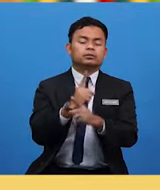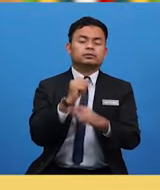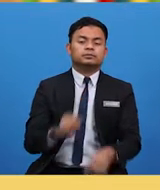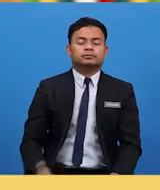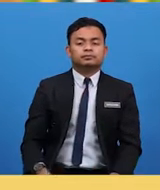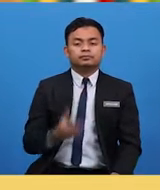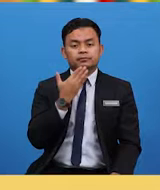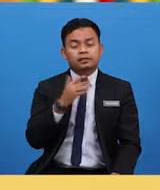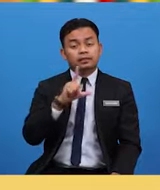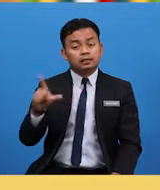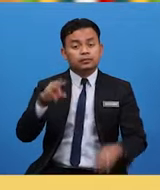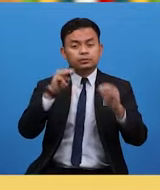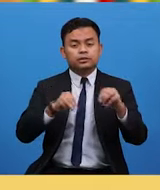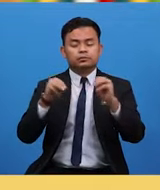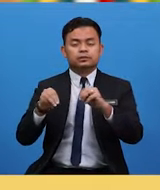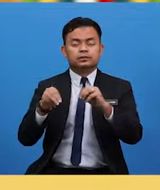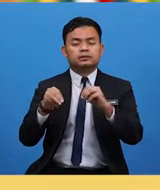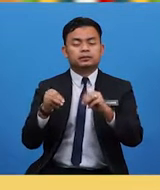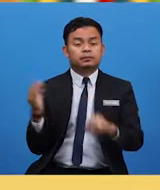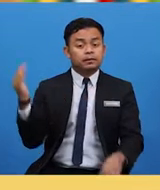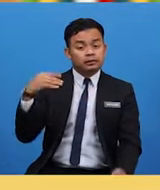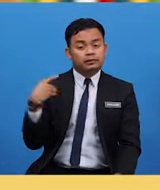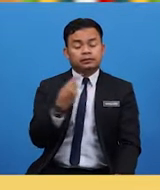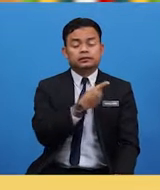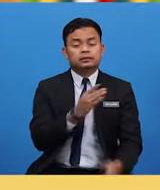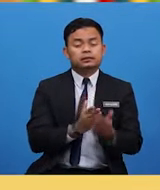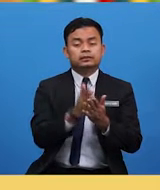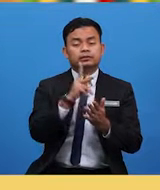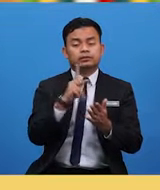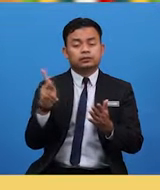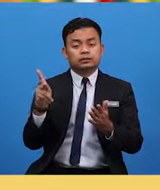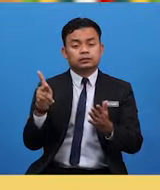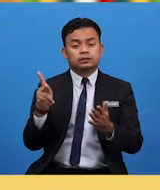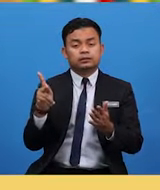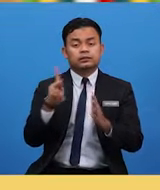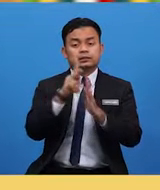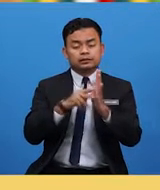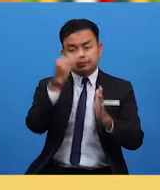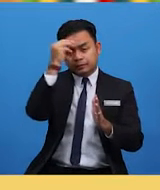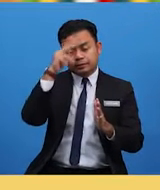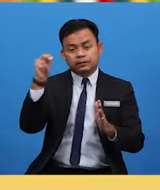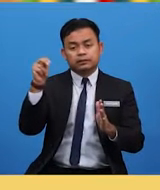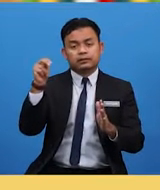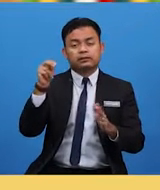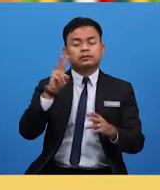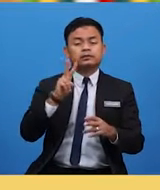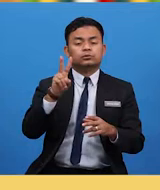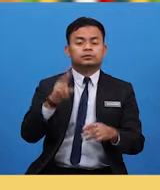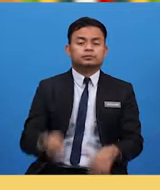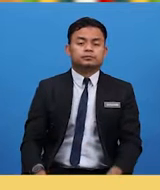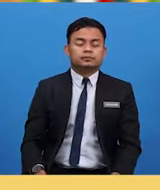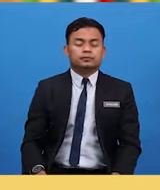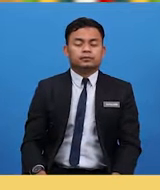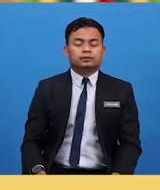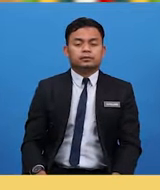pailah murid-murid Mari kita teruskan kemahiran kedua kita pada hari ini yaitu menukar